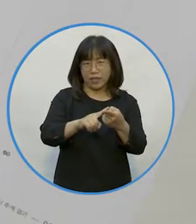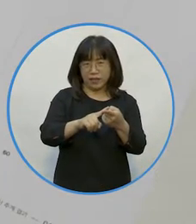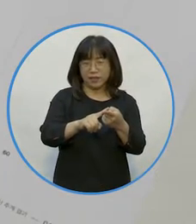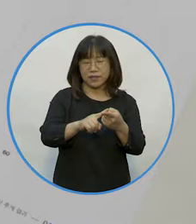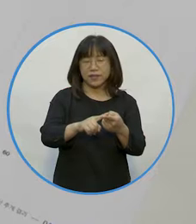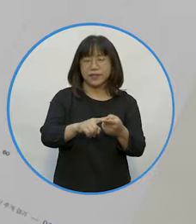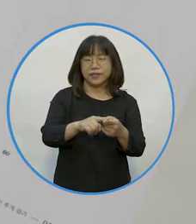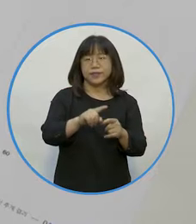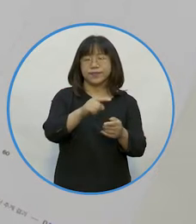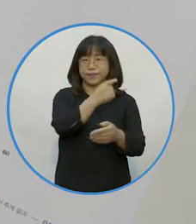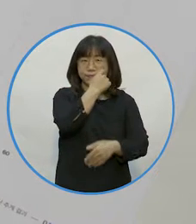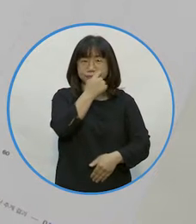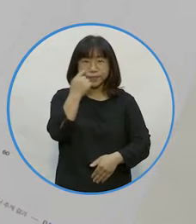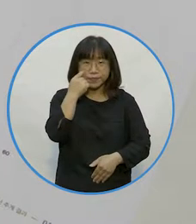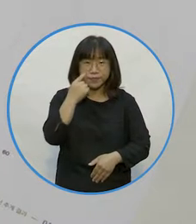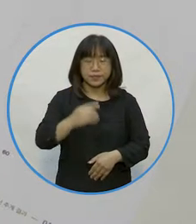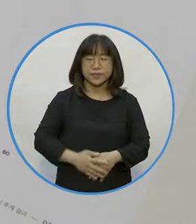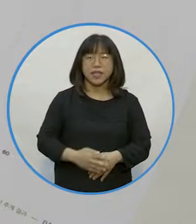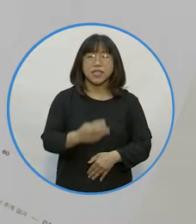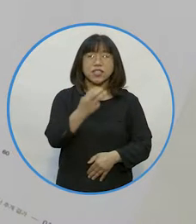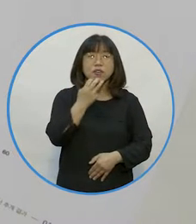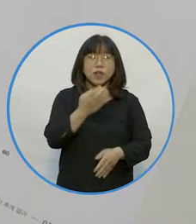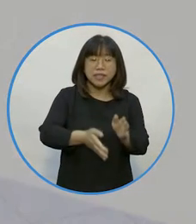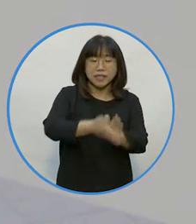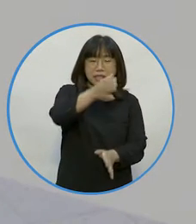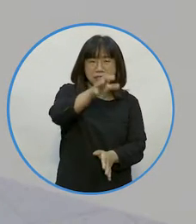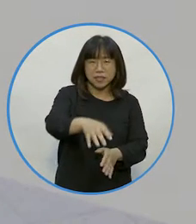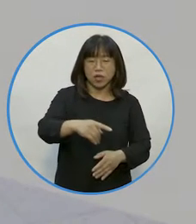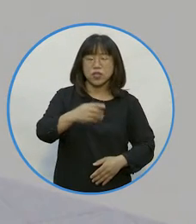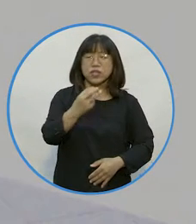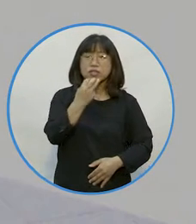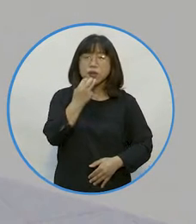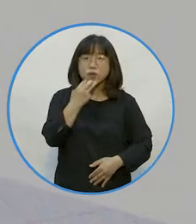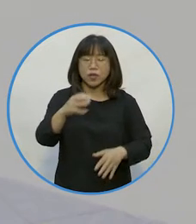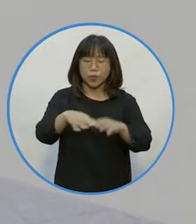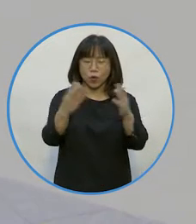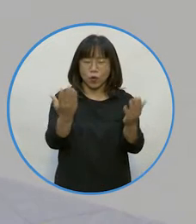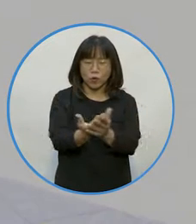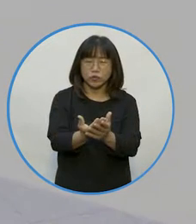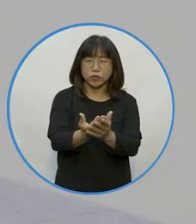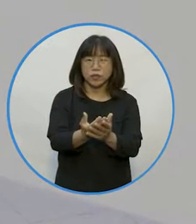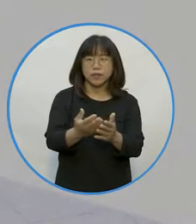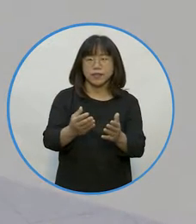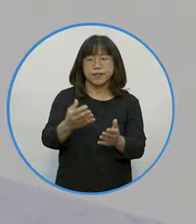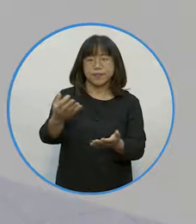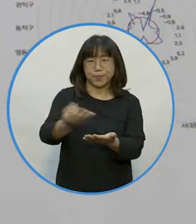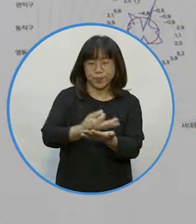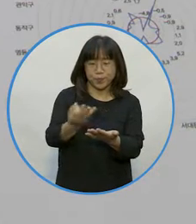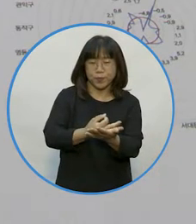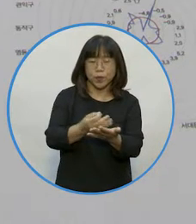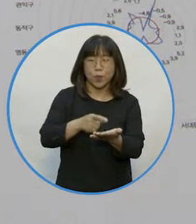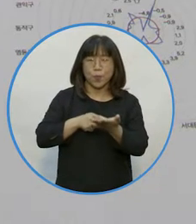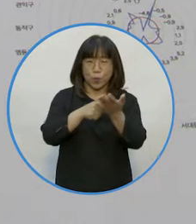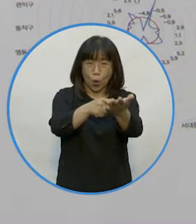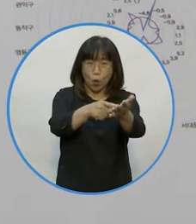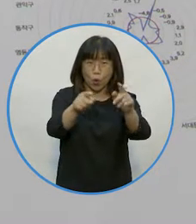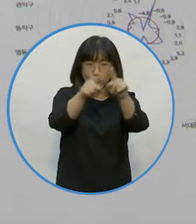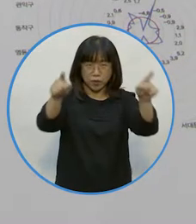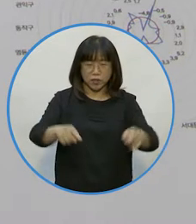경제지표로 지난 2일 서울시는 2017년 기준 서울 지역 내 총 생산 보고서를